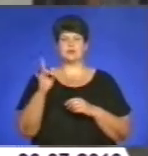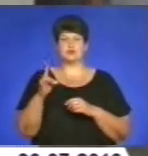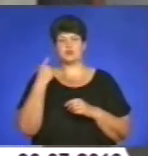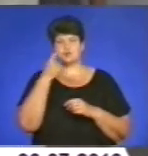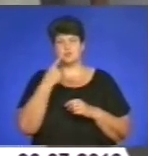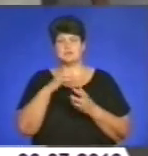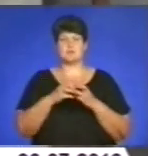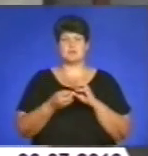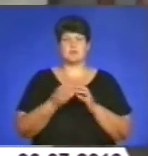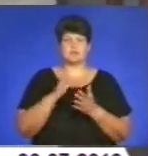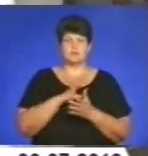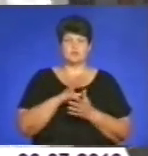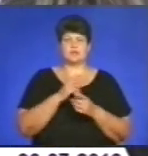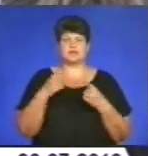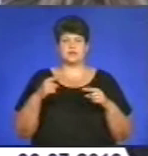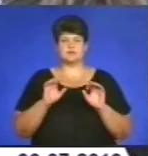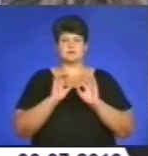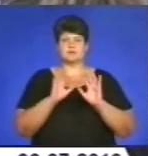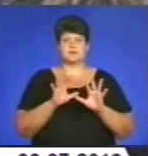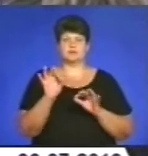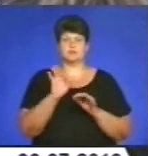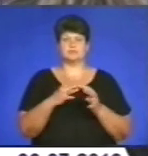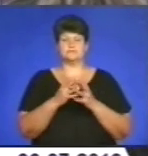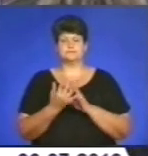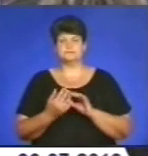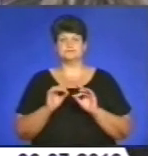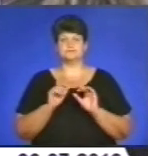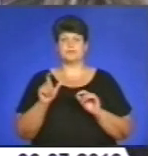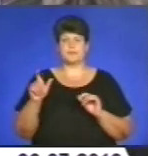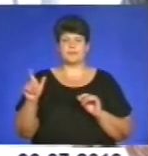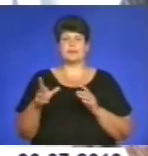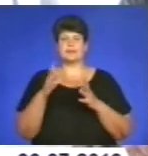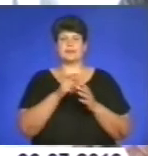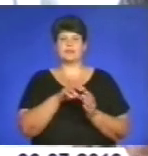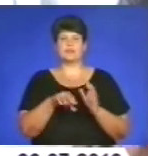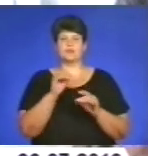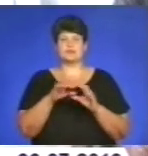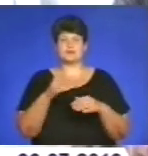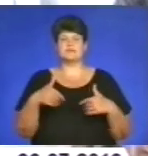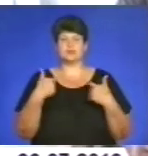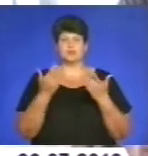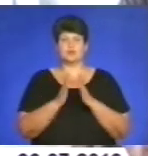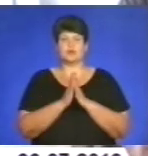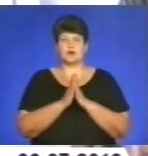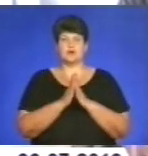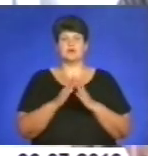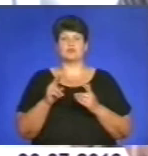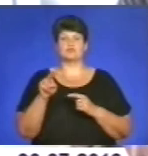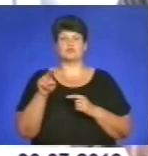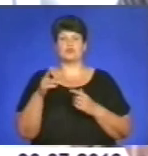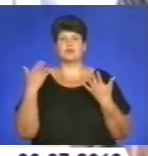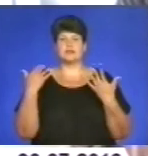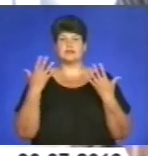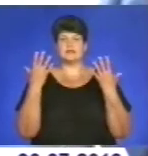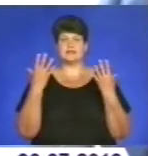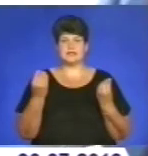проблемами, інші, аби донести турботи громадськості. Депутати Почаївської міської ради звернулися з проханням, аби у вихідні у їхньому місті